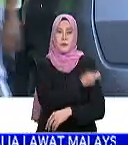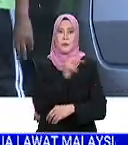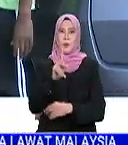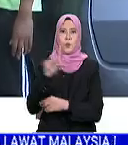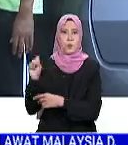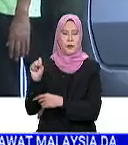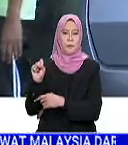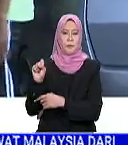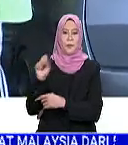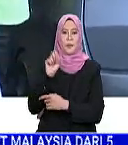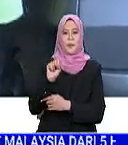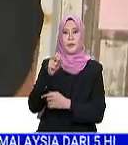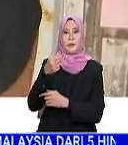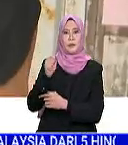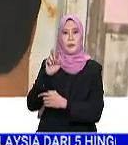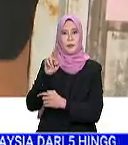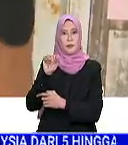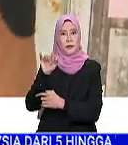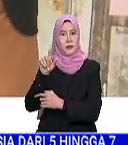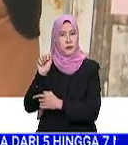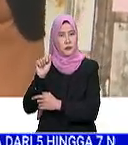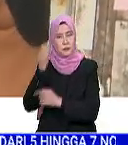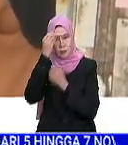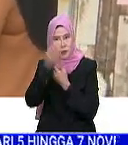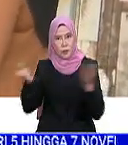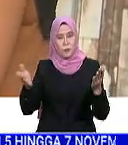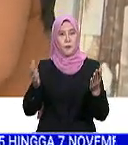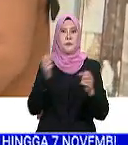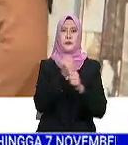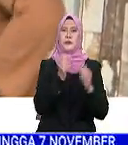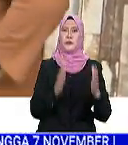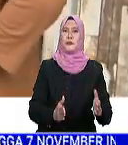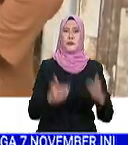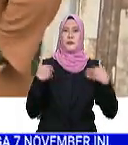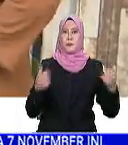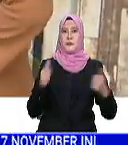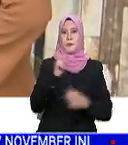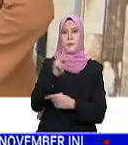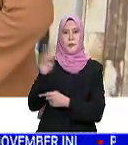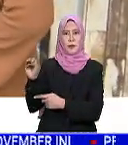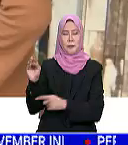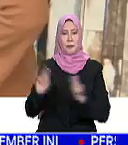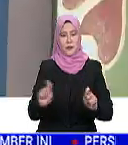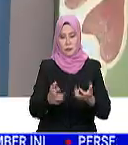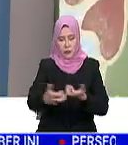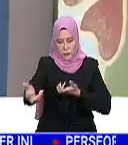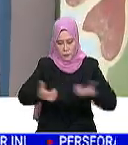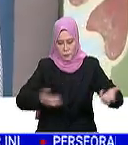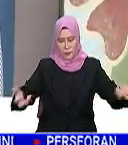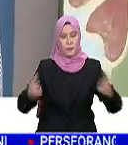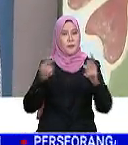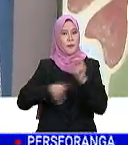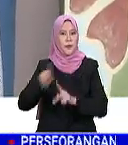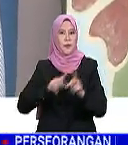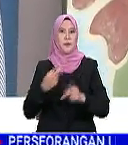Star, Charlida Nazuha Saadah turut maklumkan petugas Kementerian Kesihatan KKM juga bertindak mengasingkan penduduk